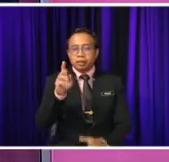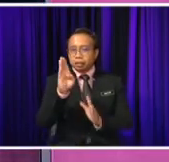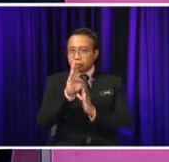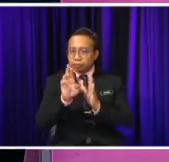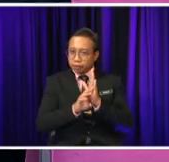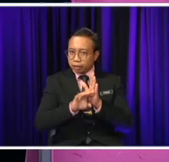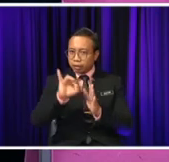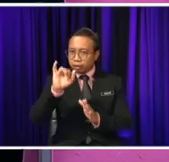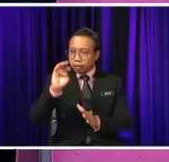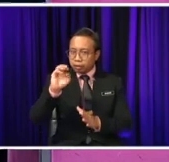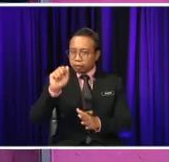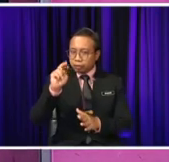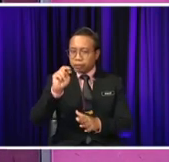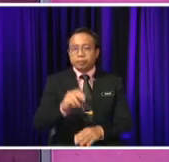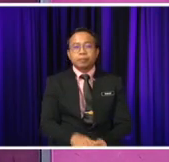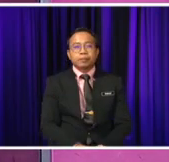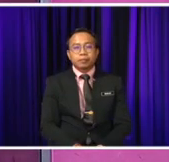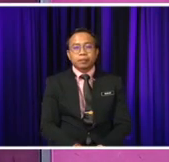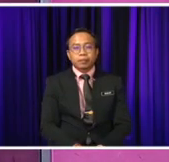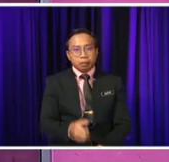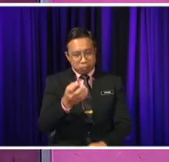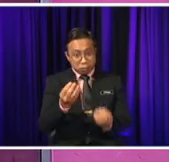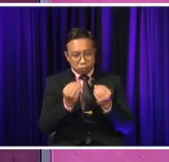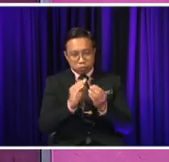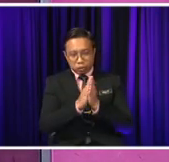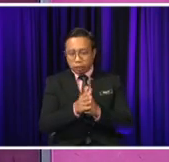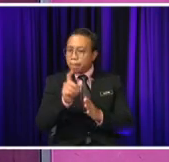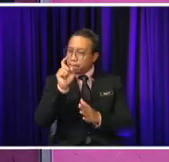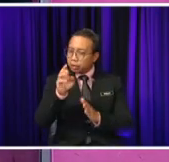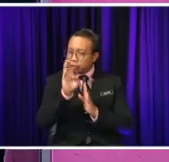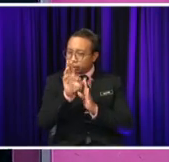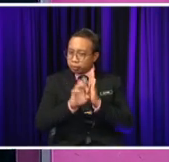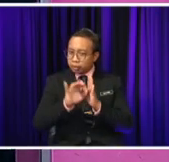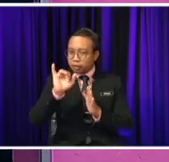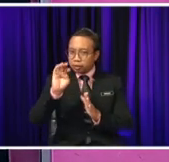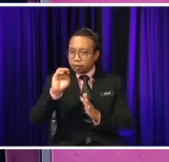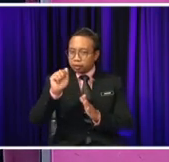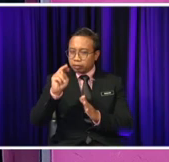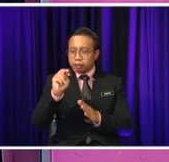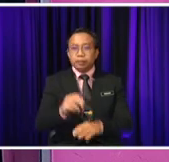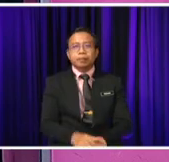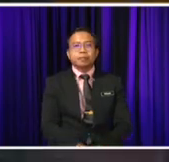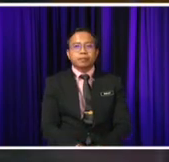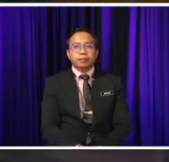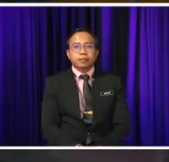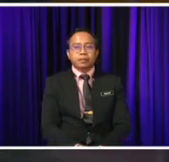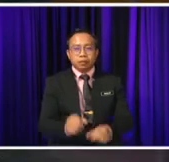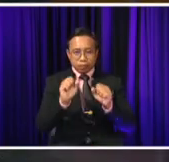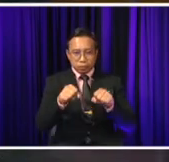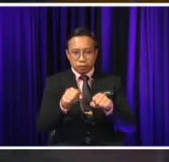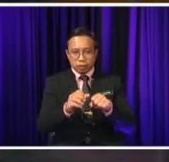Anda nak jadi pemimpin Anda tidak jadi pentabi mesti beriman Insyaallah Manda berimanlah Amin